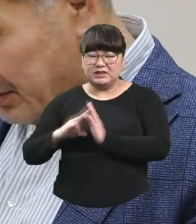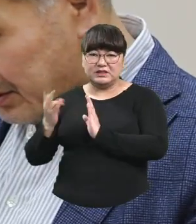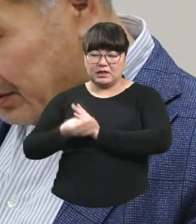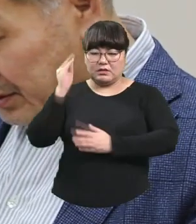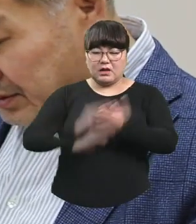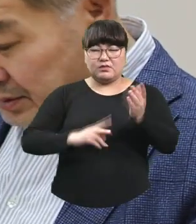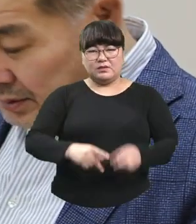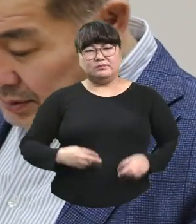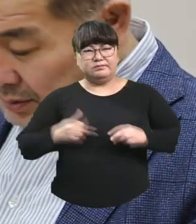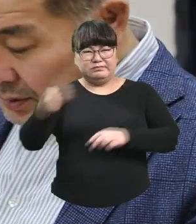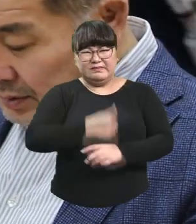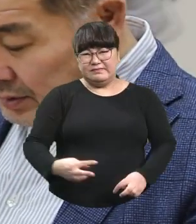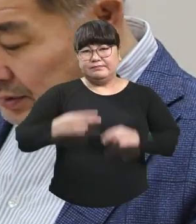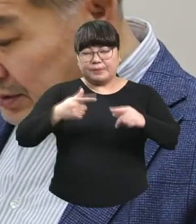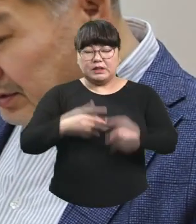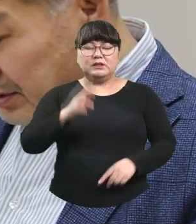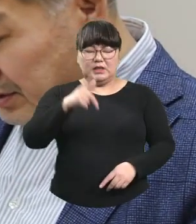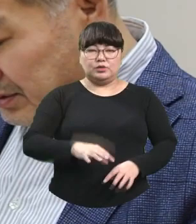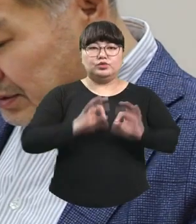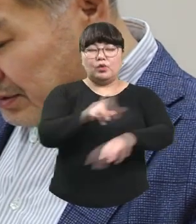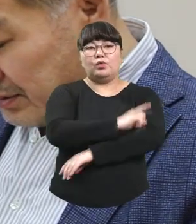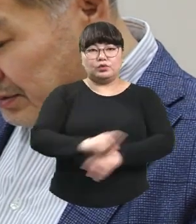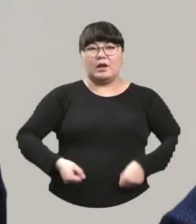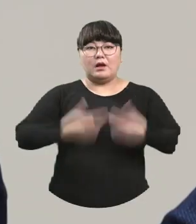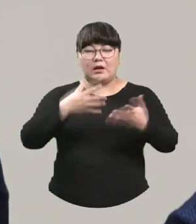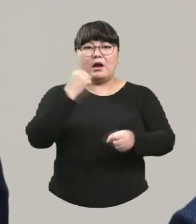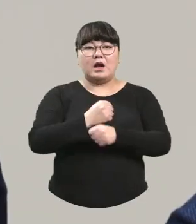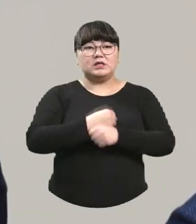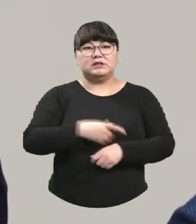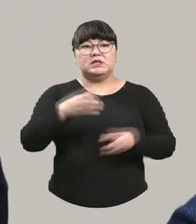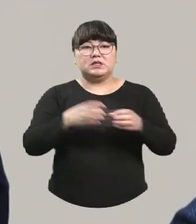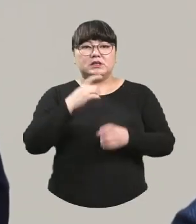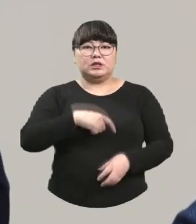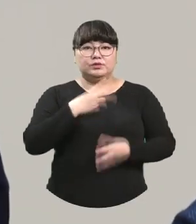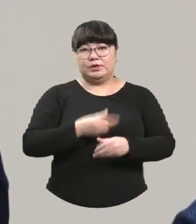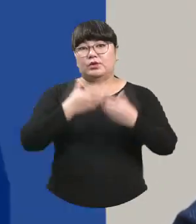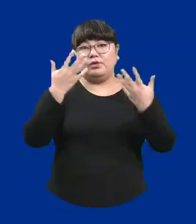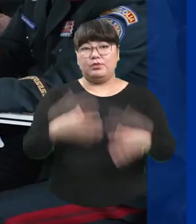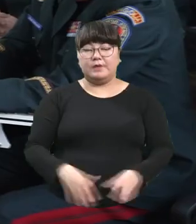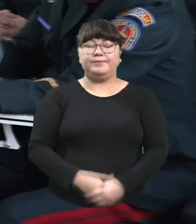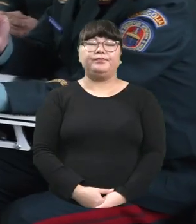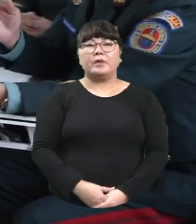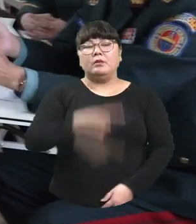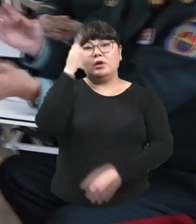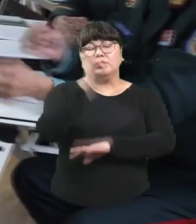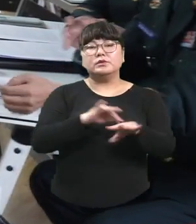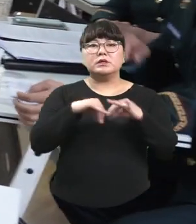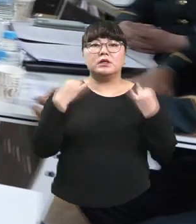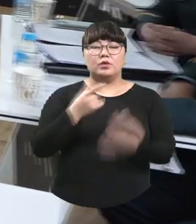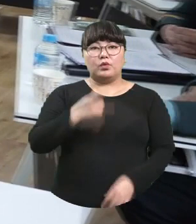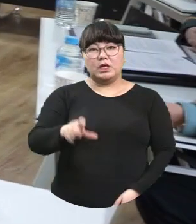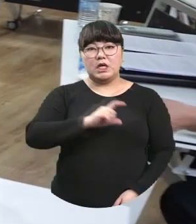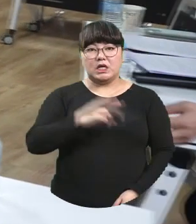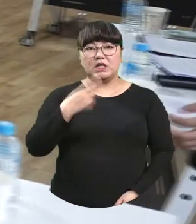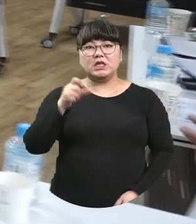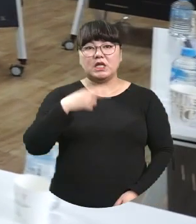татварын цогц шинжилгээ хэрэгжүүлснээр бодтой үр дүнд хүрнэ хэмээн ажлын хэсгийн гишүүд тодтолоо. Монгол Улсын Их Хурлын